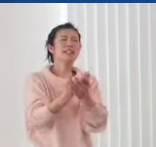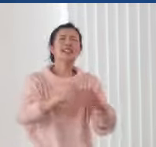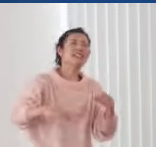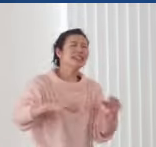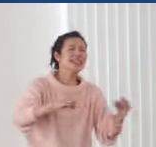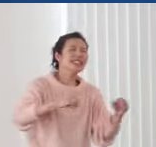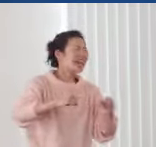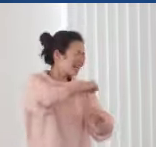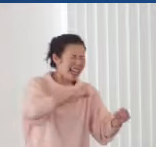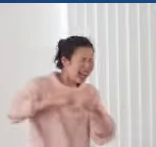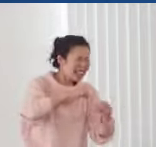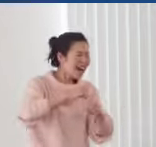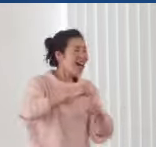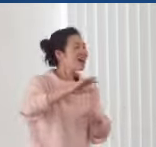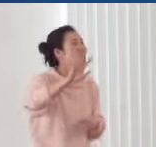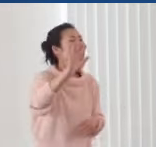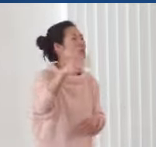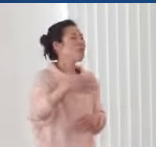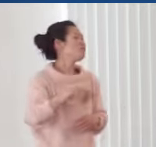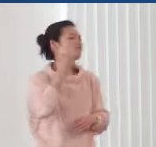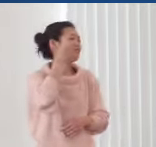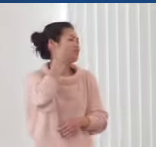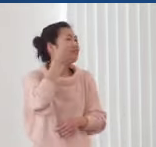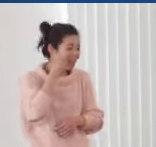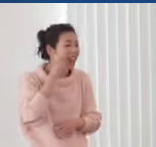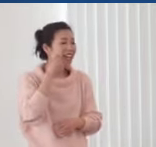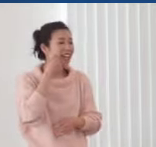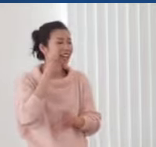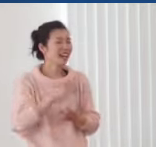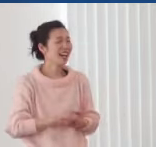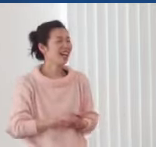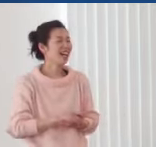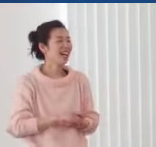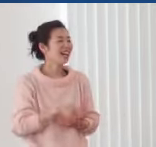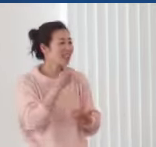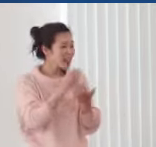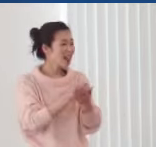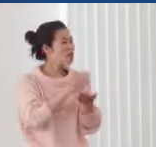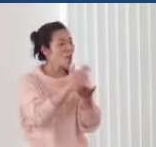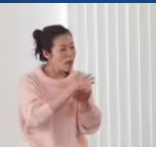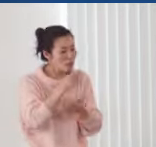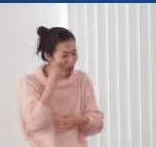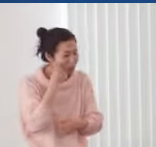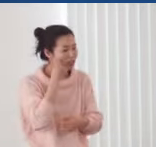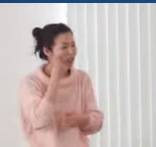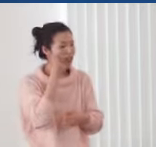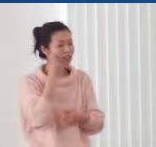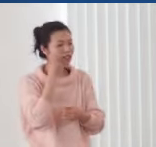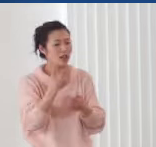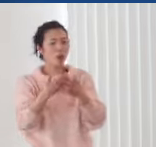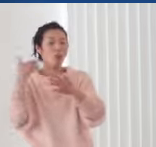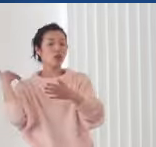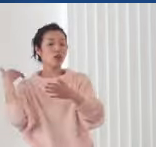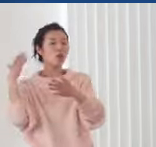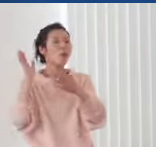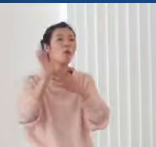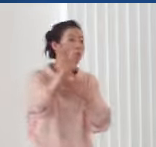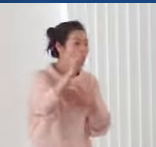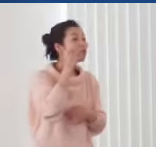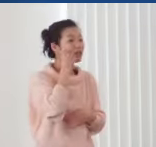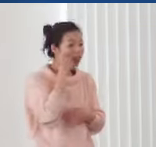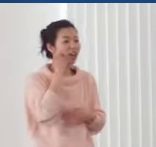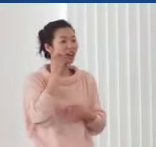はできないし、時間から逃れることはできません。時間の中に私たちは生きている、まあ、そのことだけ